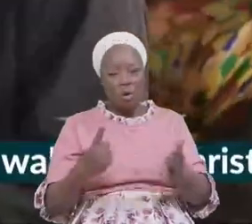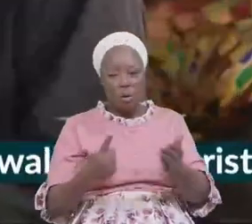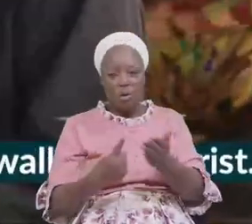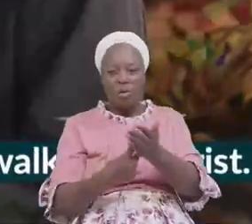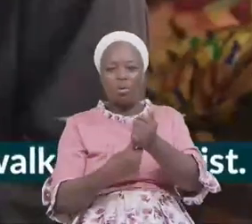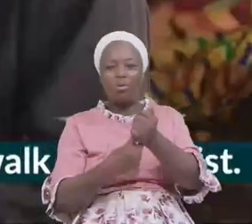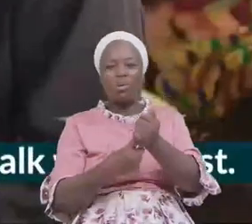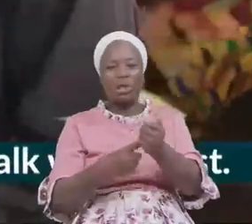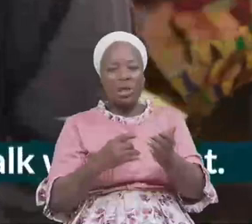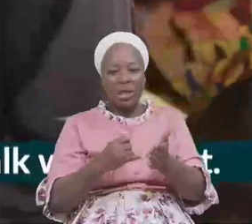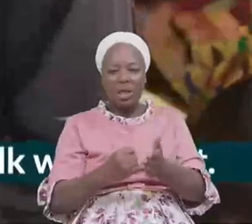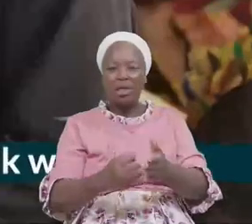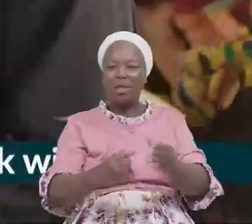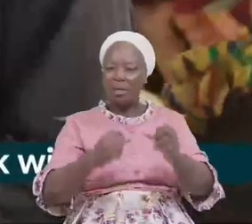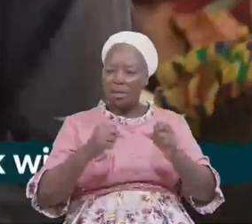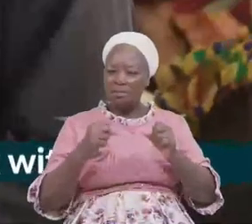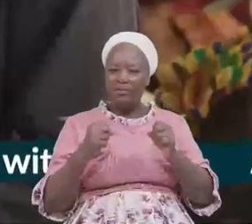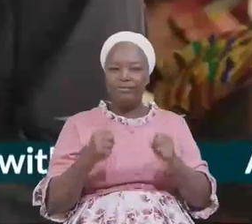retiens ça fermement.